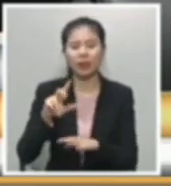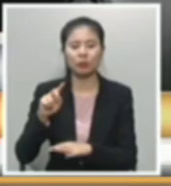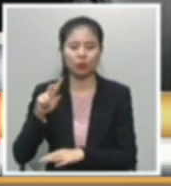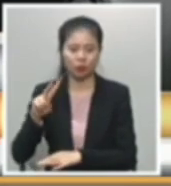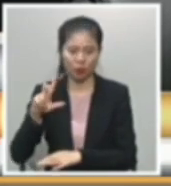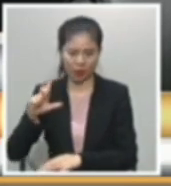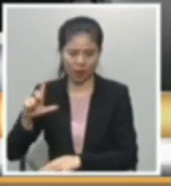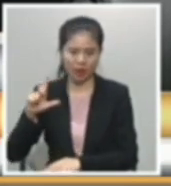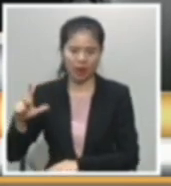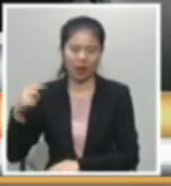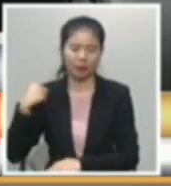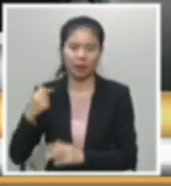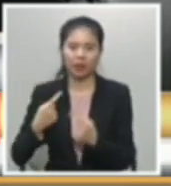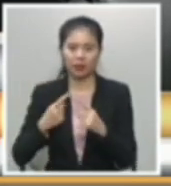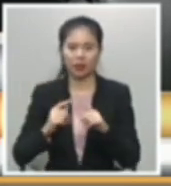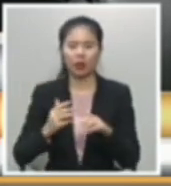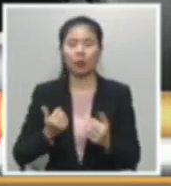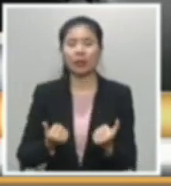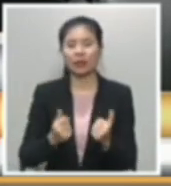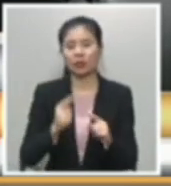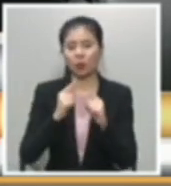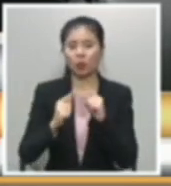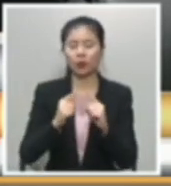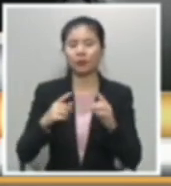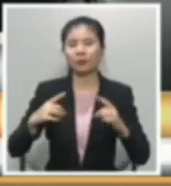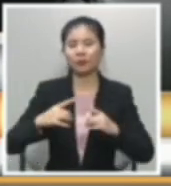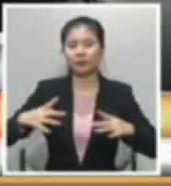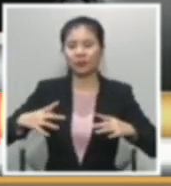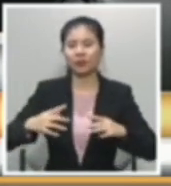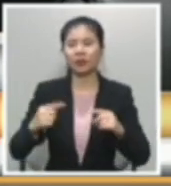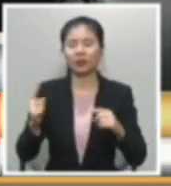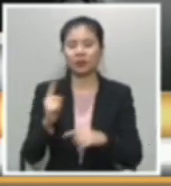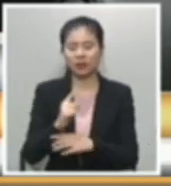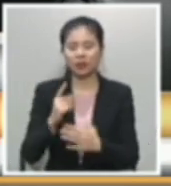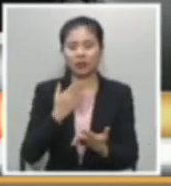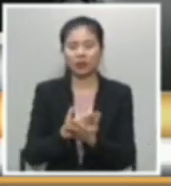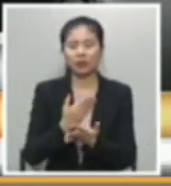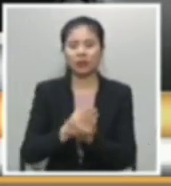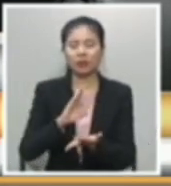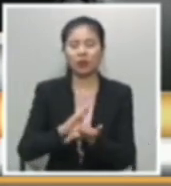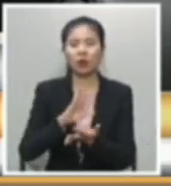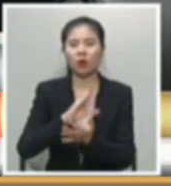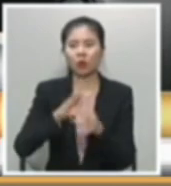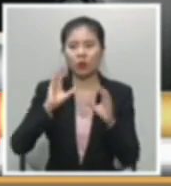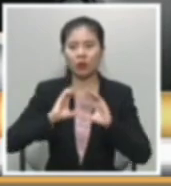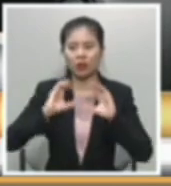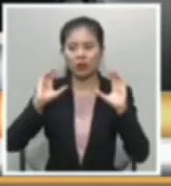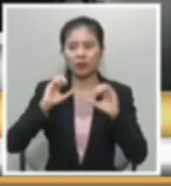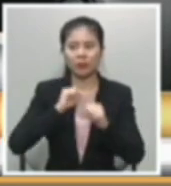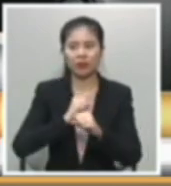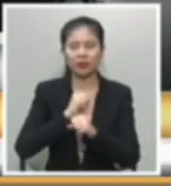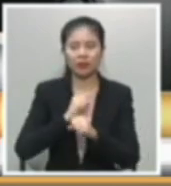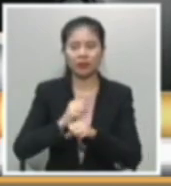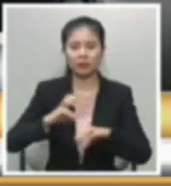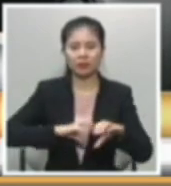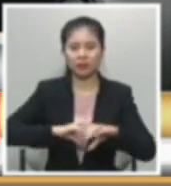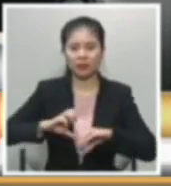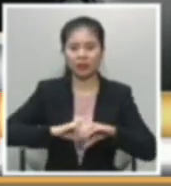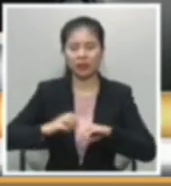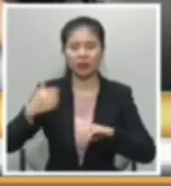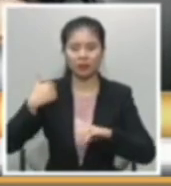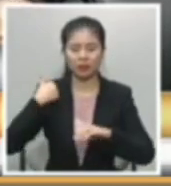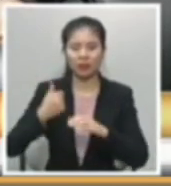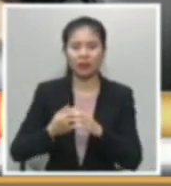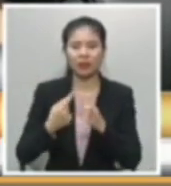ดว่าสิ่งที่เราคุยกันมาเนี่ยมันไม่สอดคล้องกับงบประมาณที่ทางรัฐบาลได้ทำมาผมต้องบ